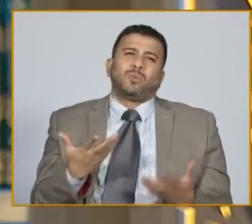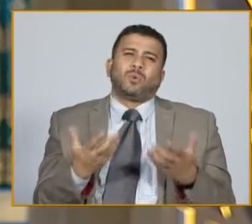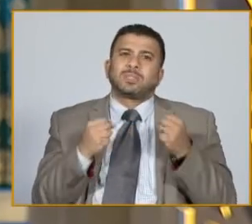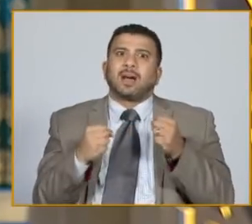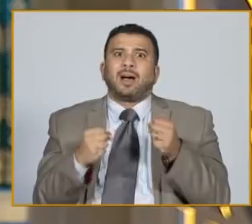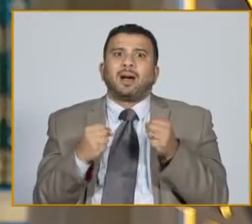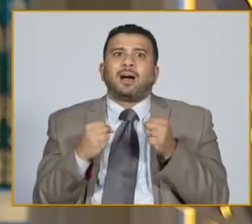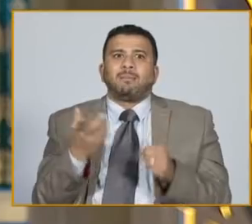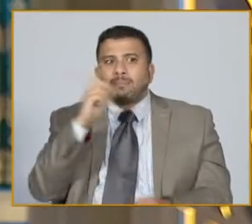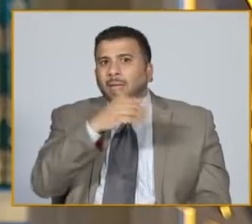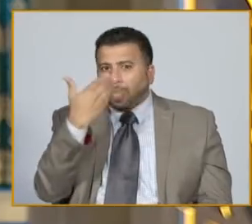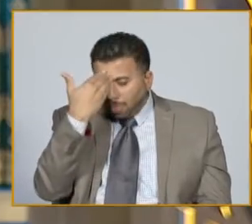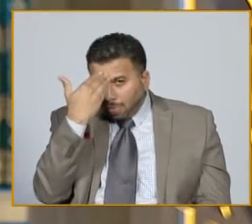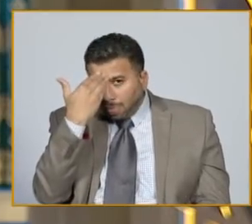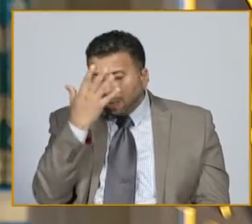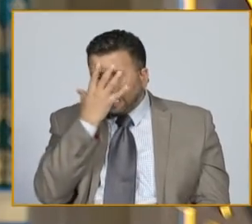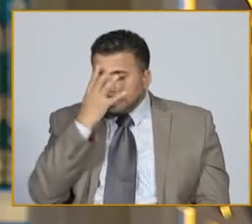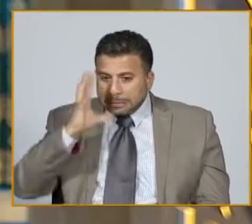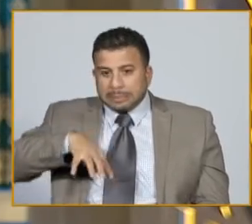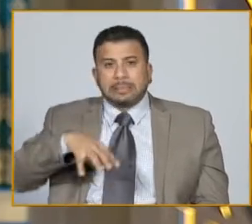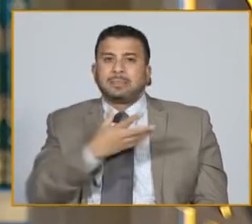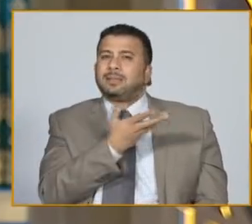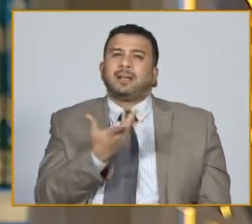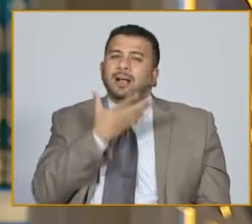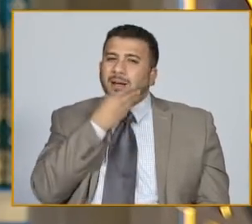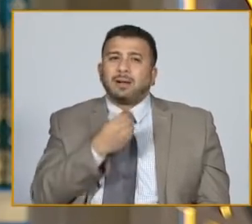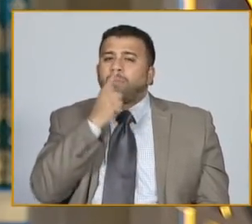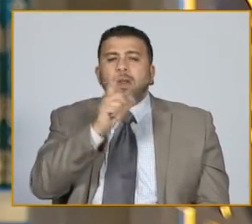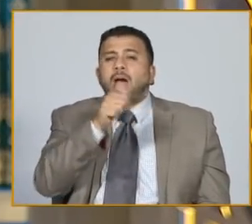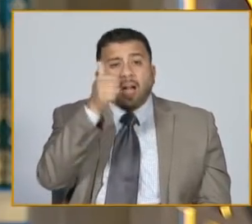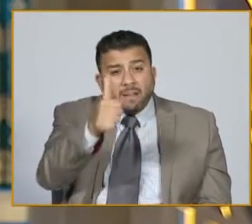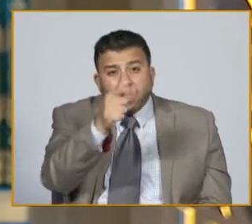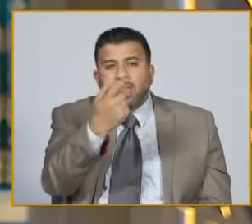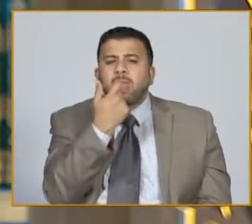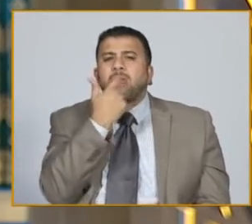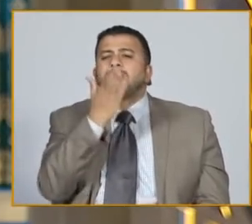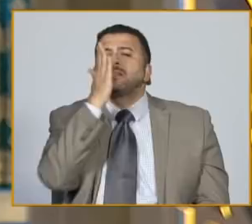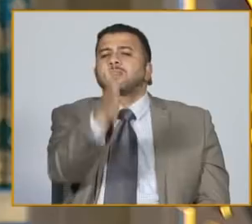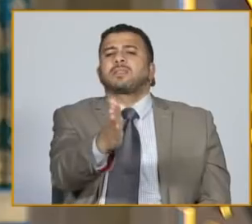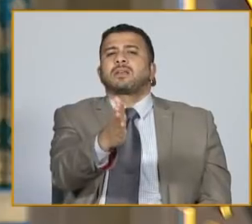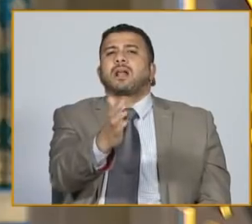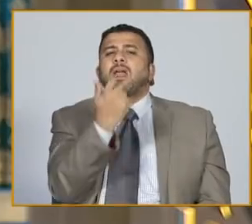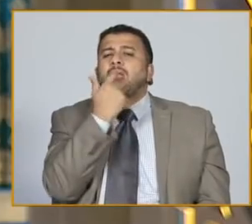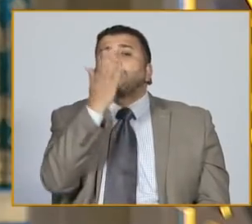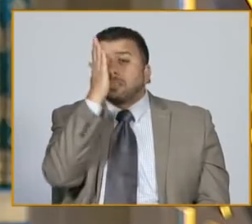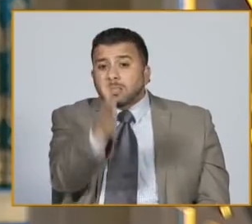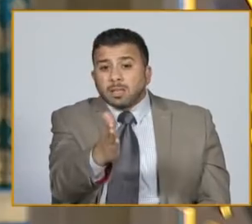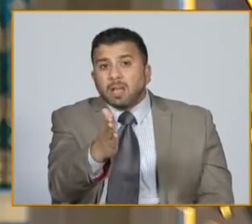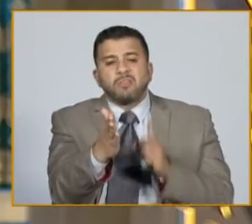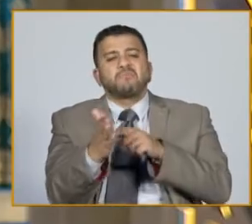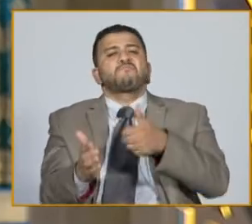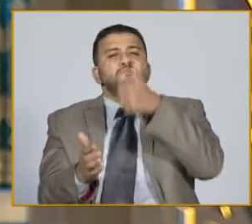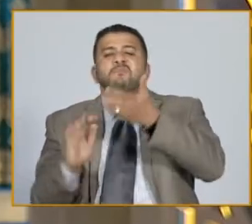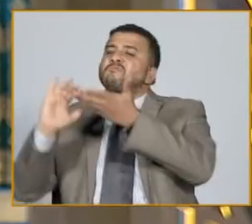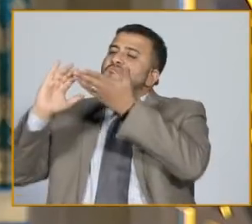ولذلك يقول عمر عليكم بالصدق فإن الصدق منجات، الصدق دائما هو اللي ينجيك والكذب هو الذي يرديك، أبدا